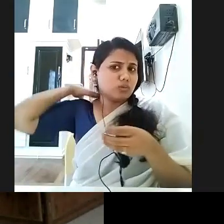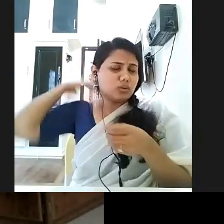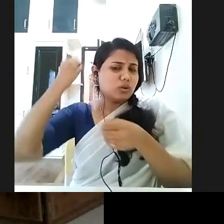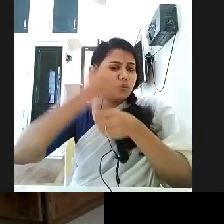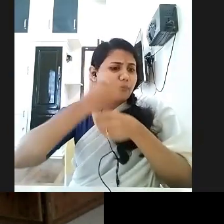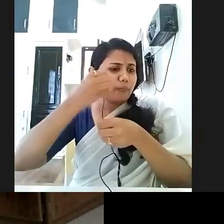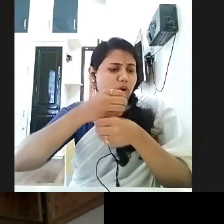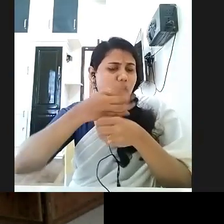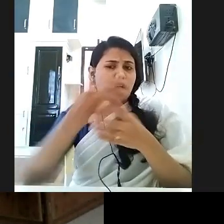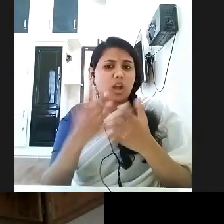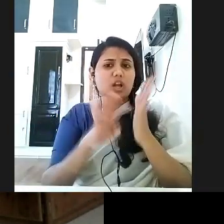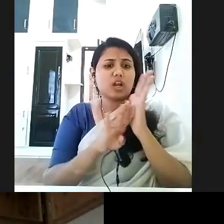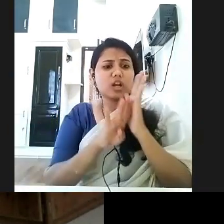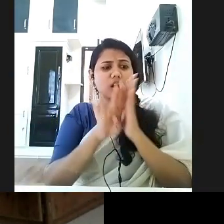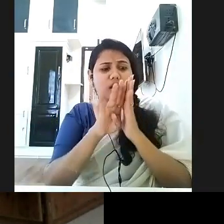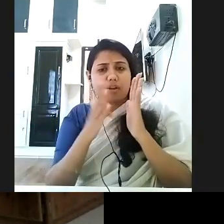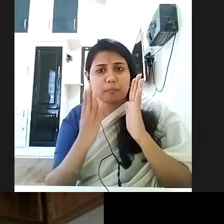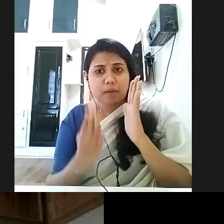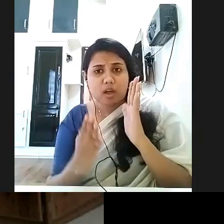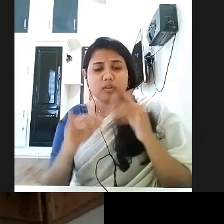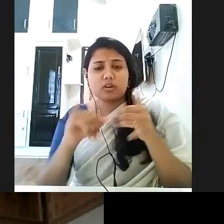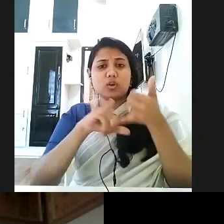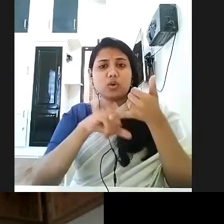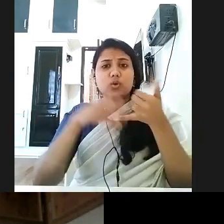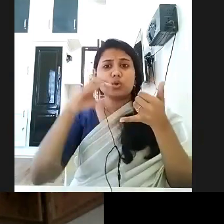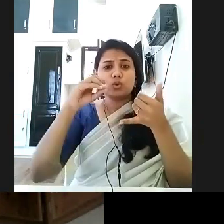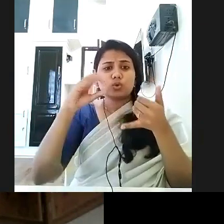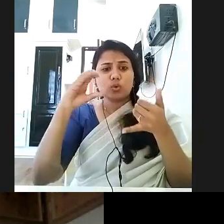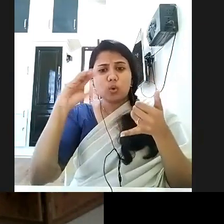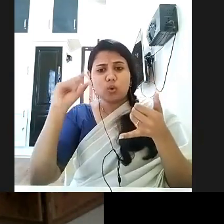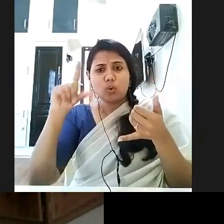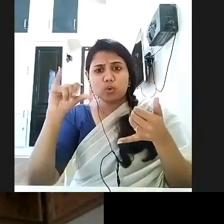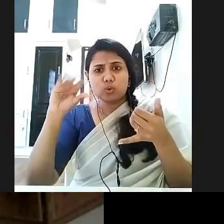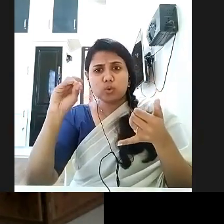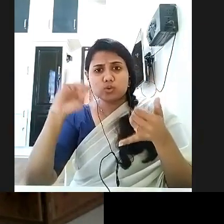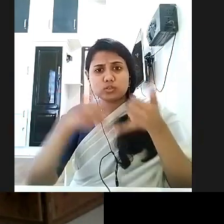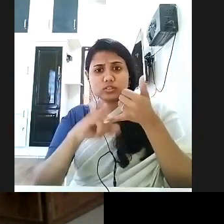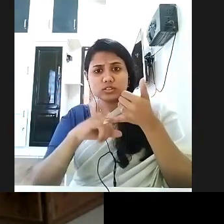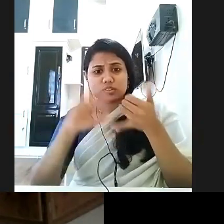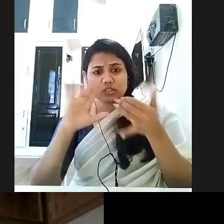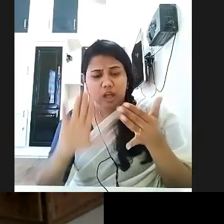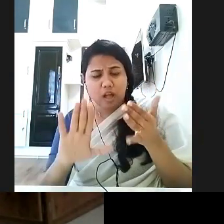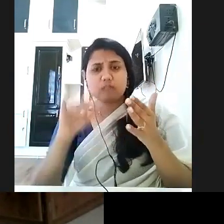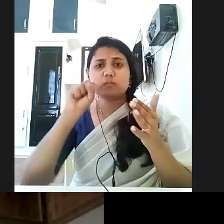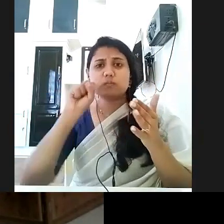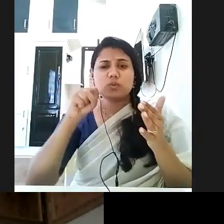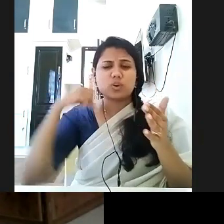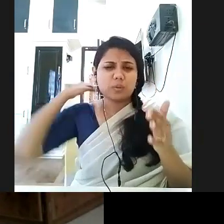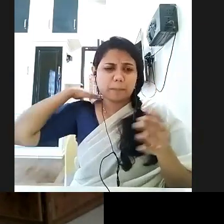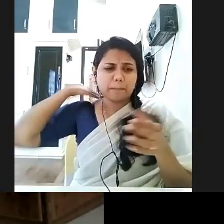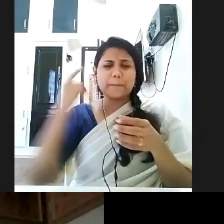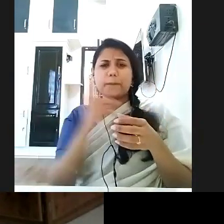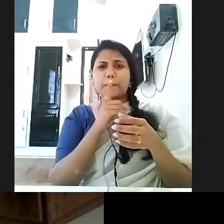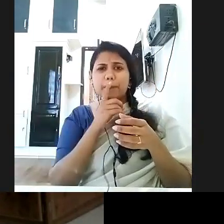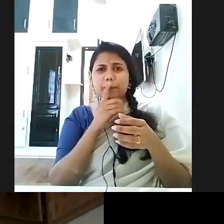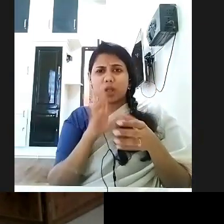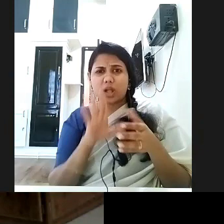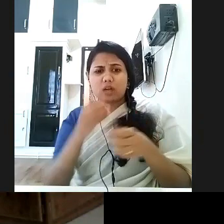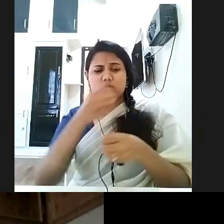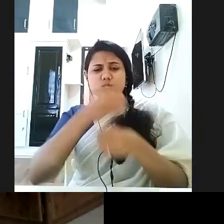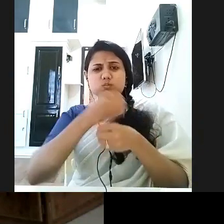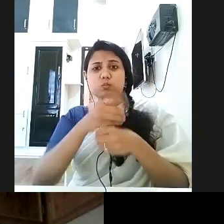വരും. ആർ യു ഡെവലപ്പിംഗ് എനി സ്കോളിയോസിസ്? സ്പൈൻ കെയർ എങ്ങനെയാ ഉള്ളത്? ബിക്കോസ് ദാറ്റ് ക്യാൻ ഓൾസോ ആഡ് ടു എ ലോട്ട് ഓഫ് പെയിൻ. അപ്പോൾ സ്പൈൻ ഒന്ന് അസസ് ചെയ്യേണ്ടി